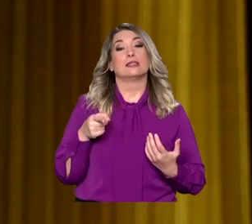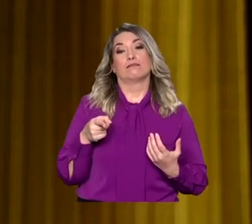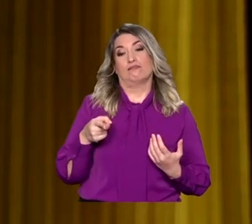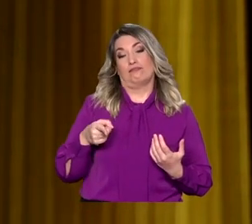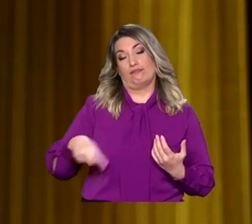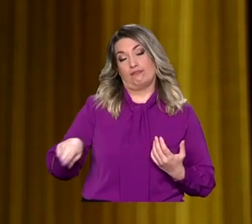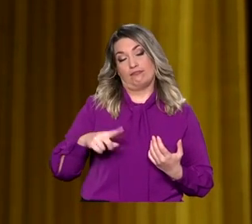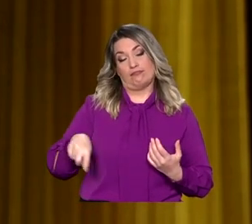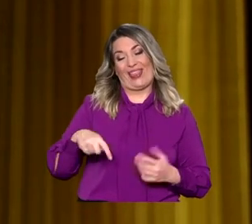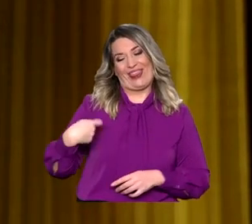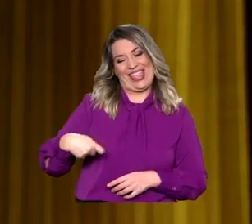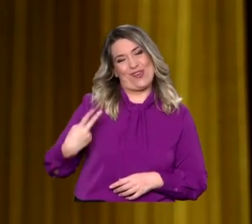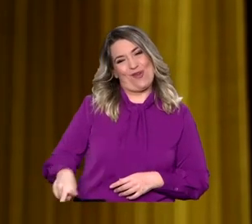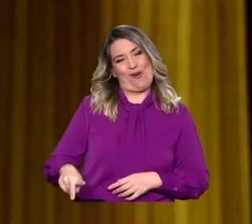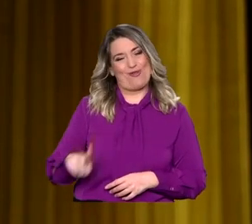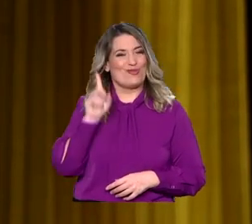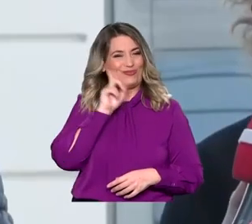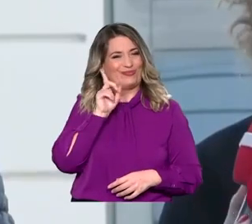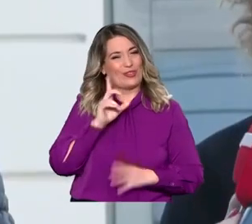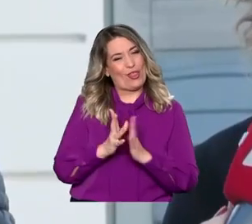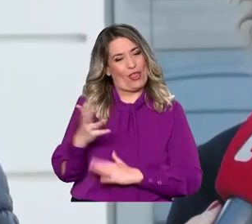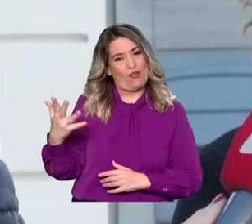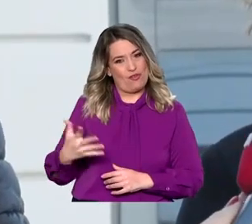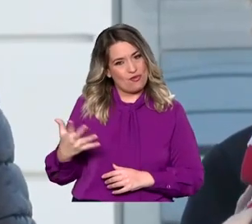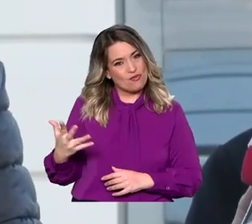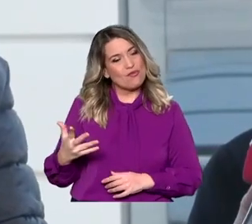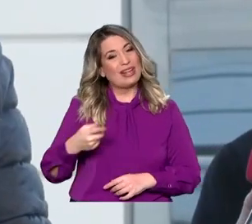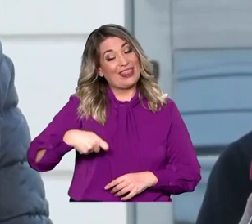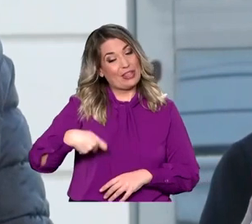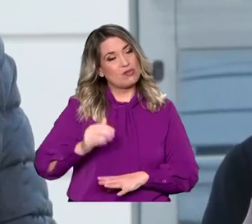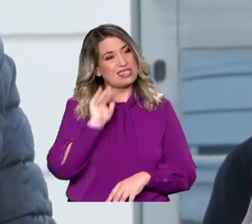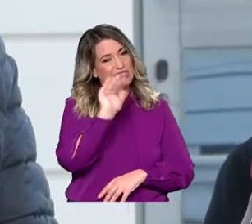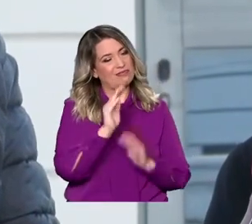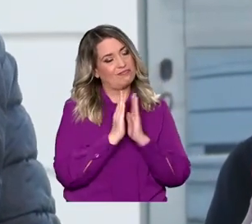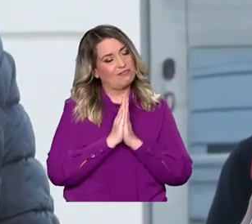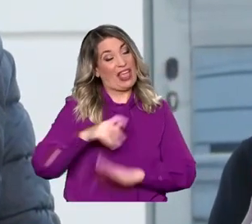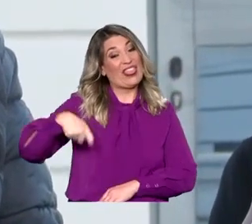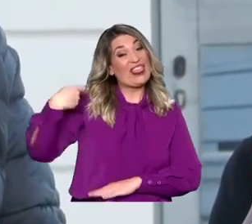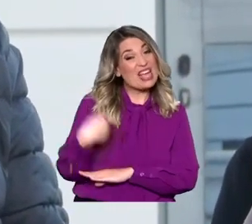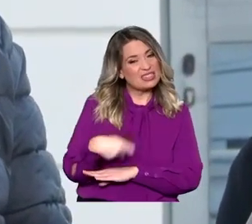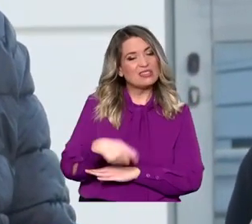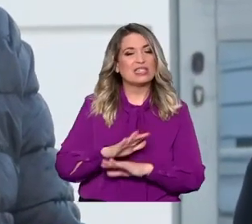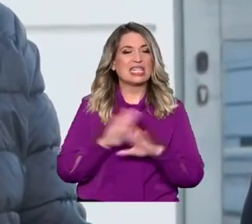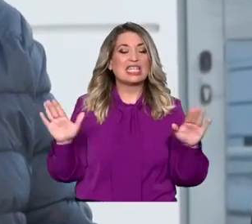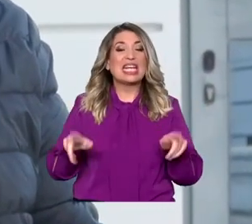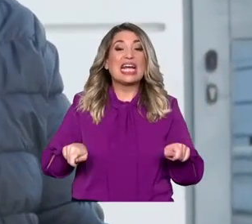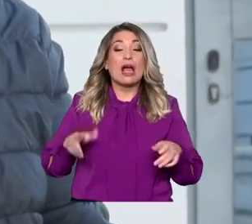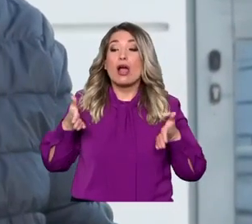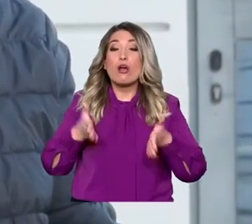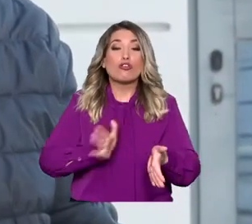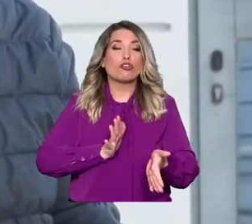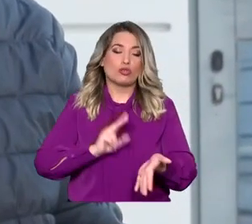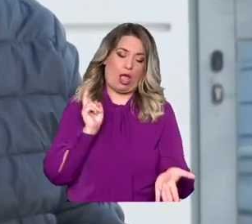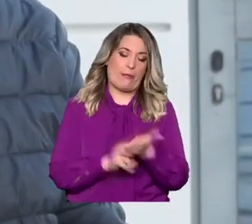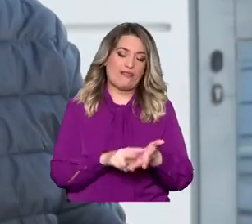ζητούν η δικη να γίνει και κλεισμένων των θυρων ξεκινάει σήμερα αυτή η πολύκροτη δίκη με την υπόθεση της 12χρονης του κολωνού